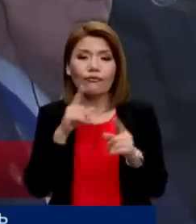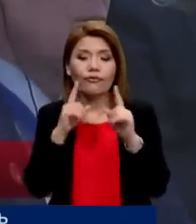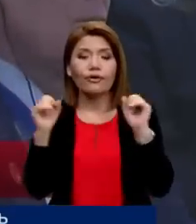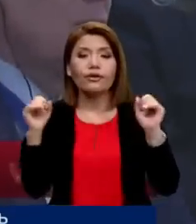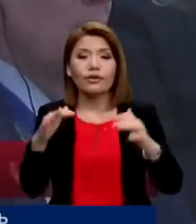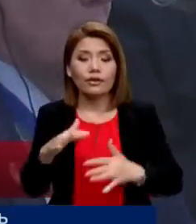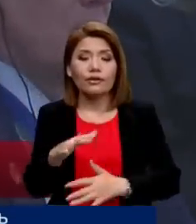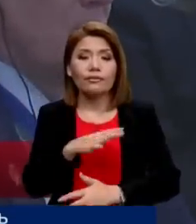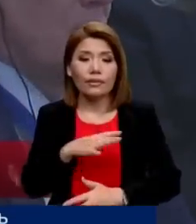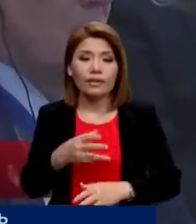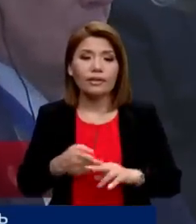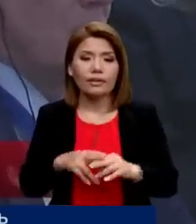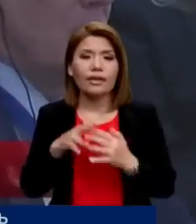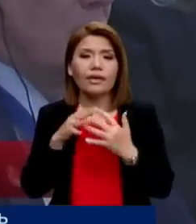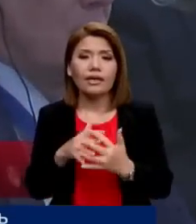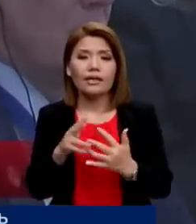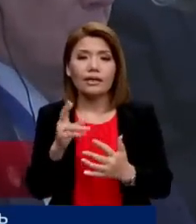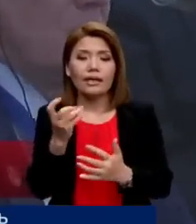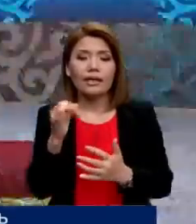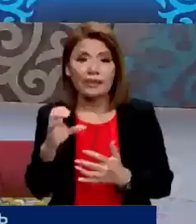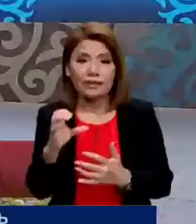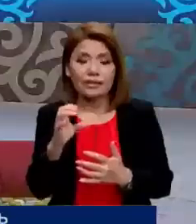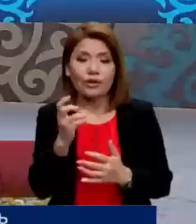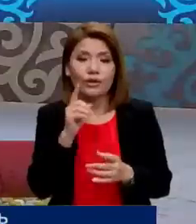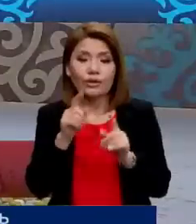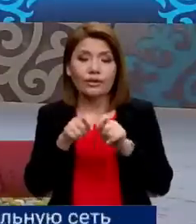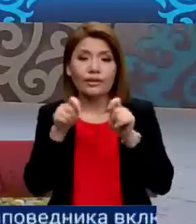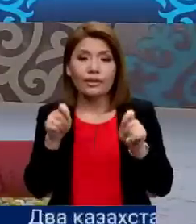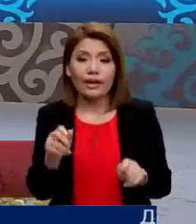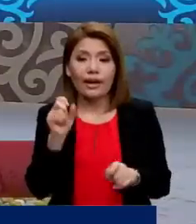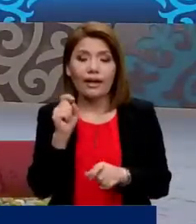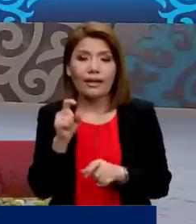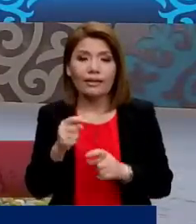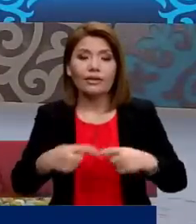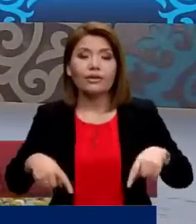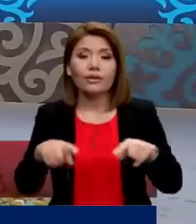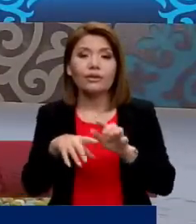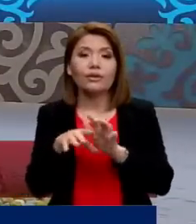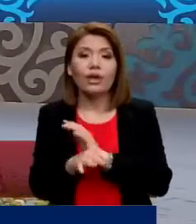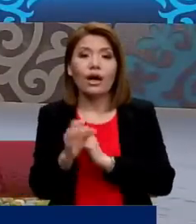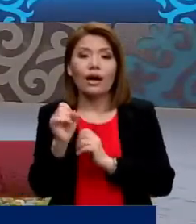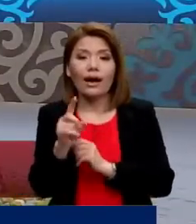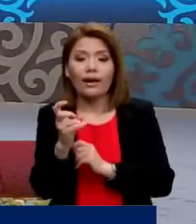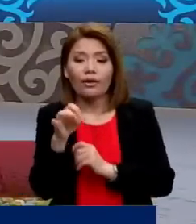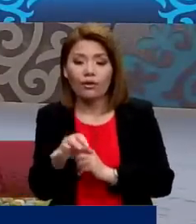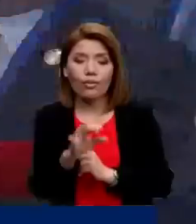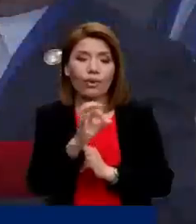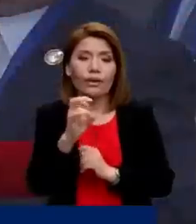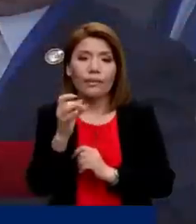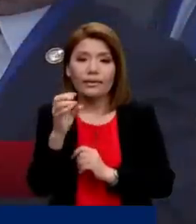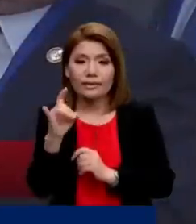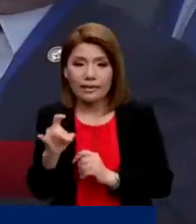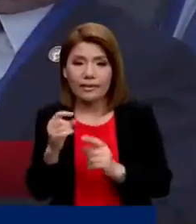өткізілген. Талас құрылтайынан кейін Алтын Орда дербес мемлекет болды. Қарақұм және Ордабасы